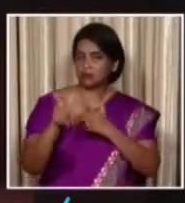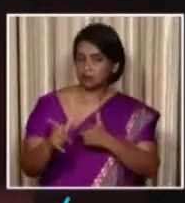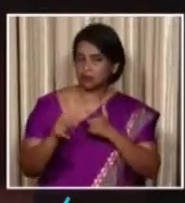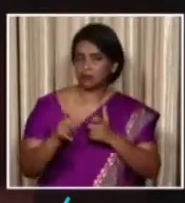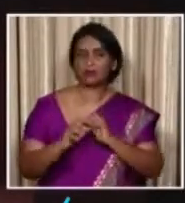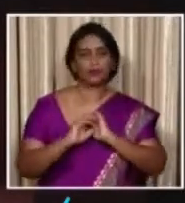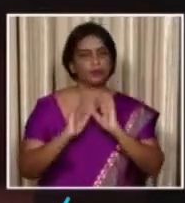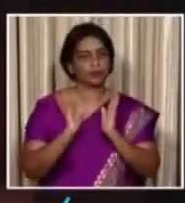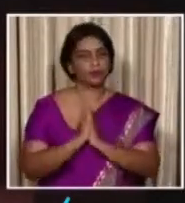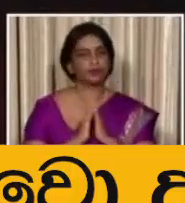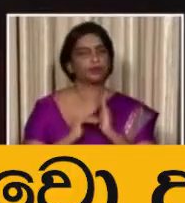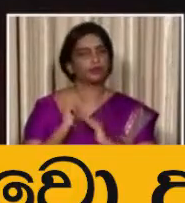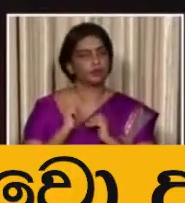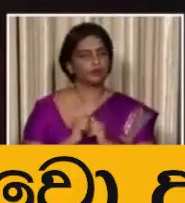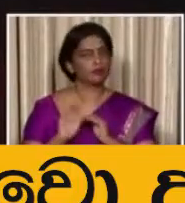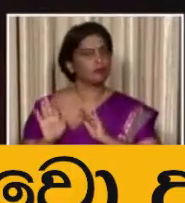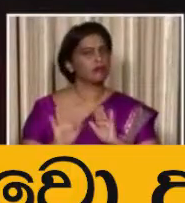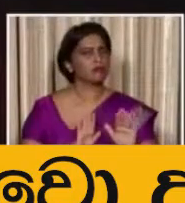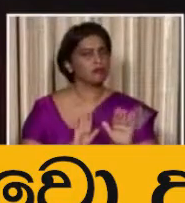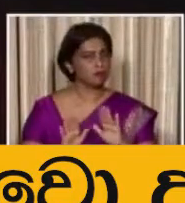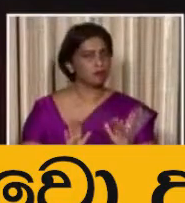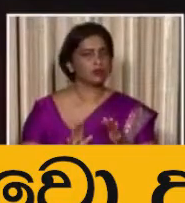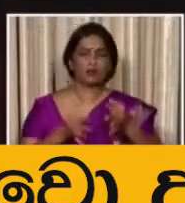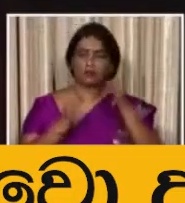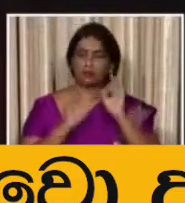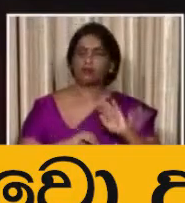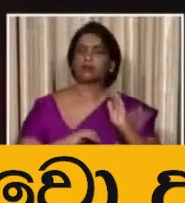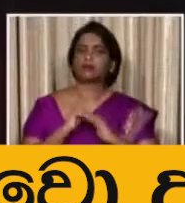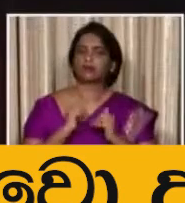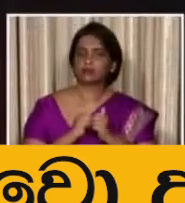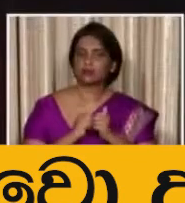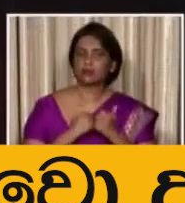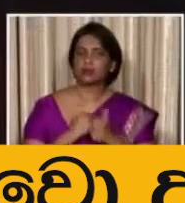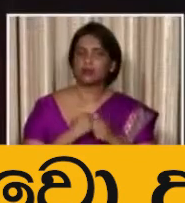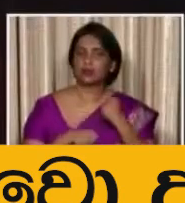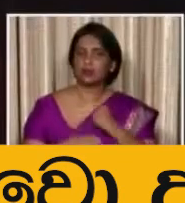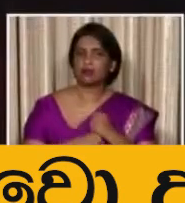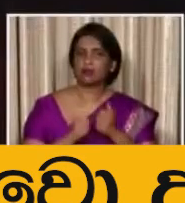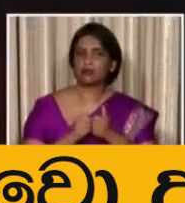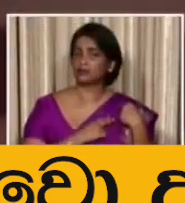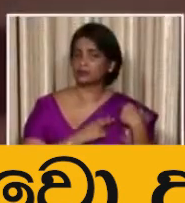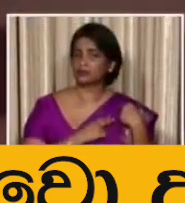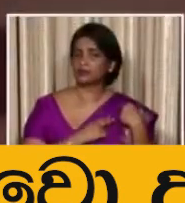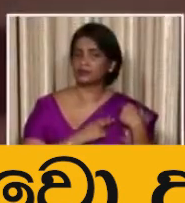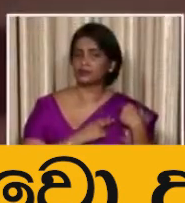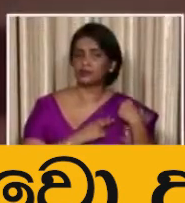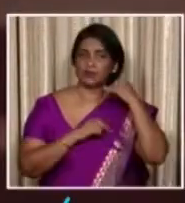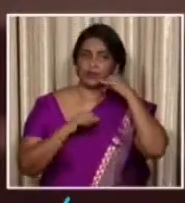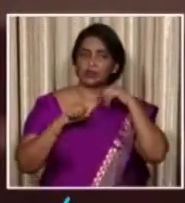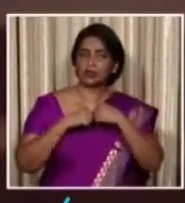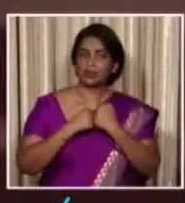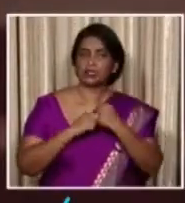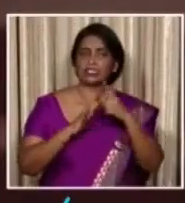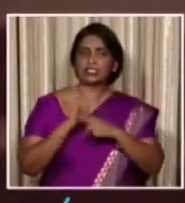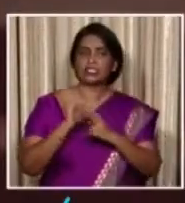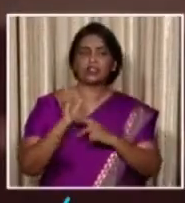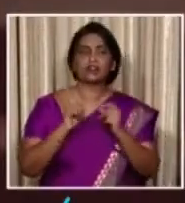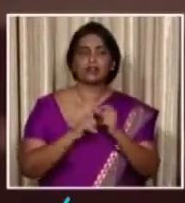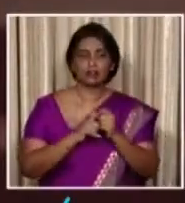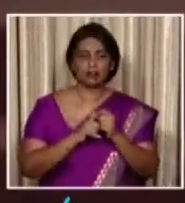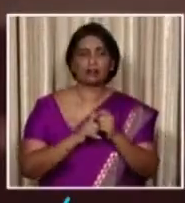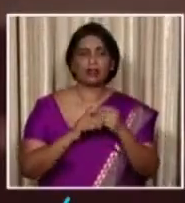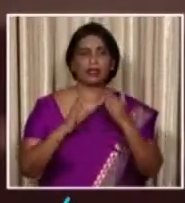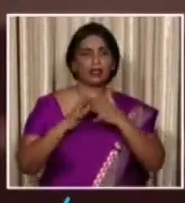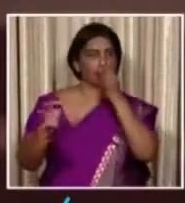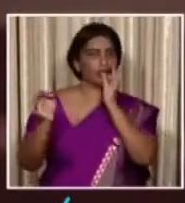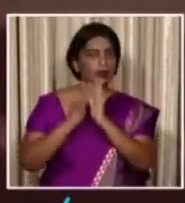මිනිමැරුම මේ ක්‍රියාදාමය මර්ධනය කරන්නට විධිමත් වැටසටහනක් රජයේ ක්‍රියාත්මක කරන්නට ඕනේ. මේ ජනතා විතුපරමු න්‍යාය තමයි මගේ